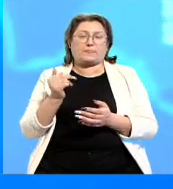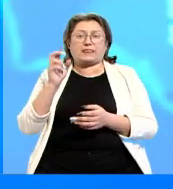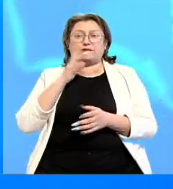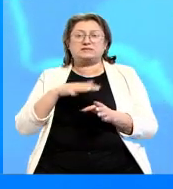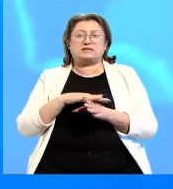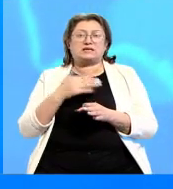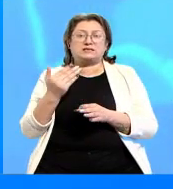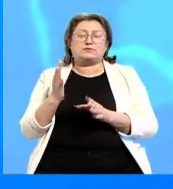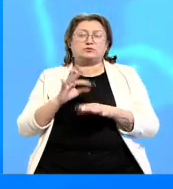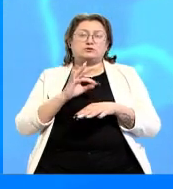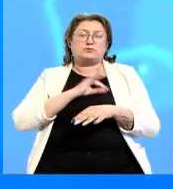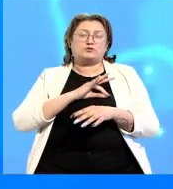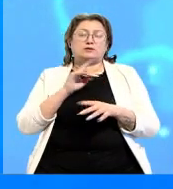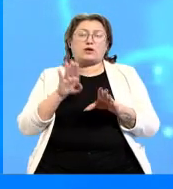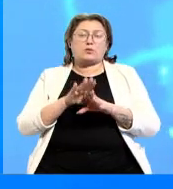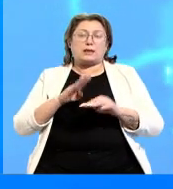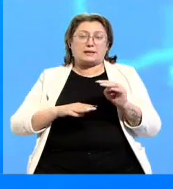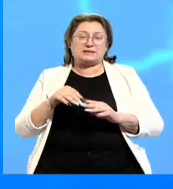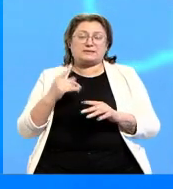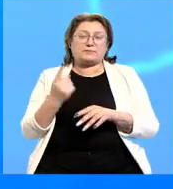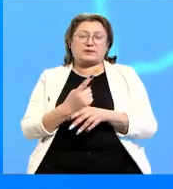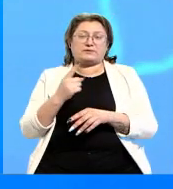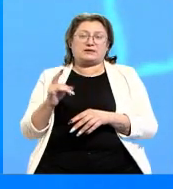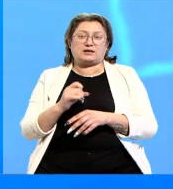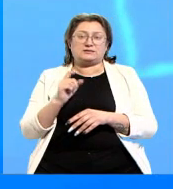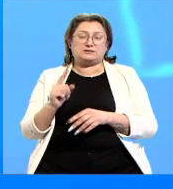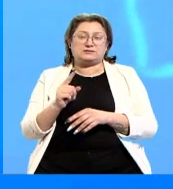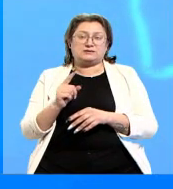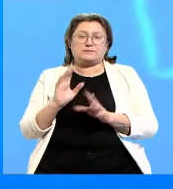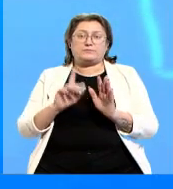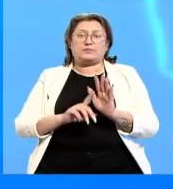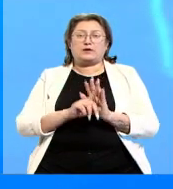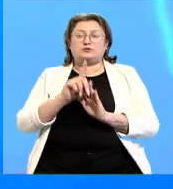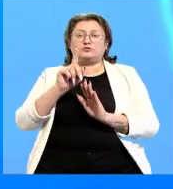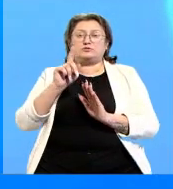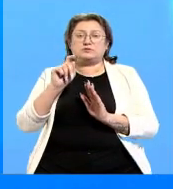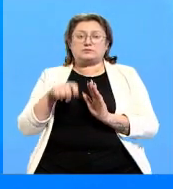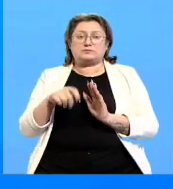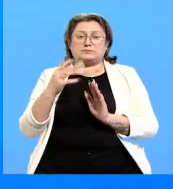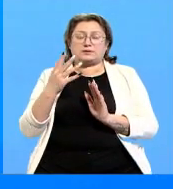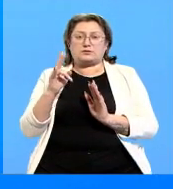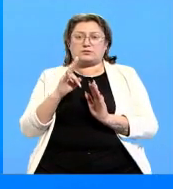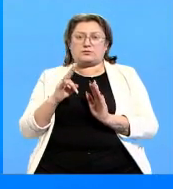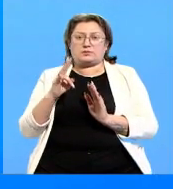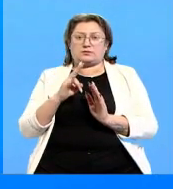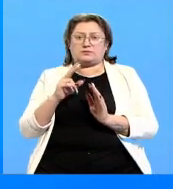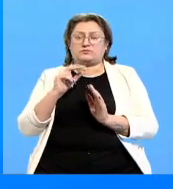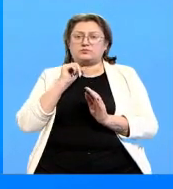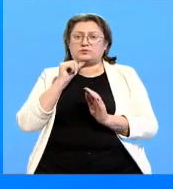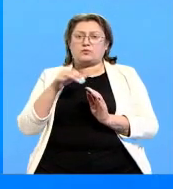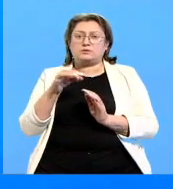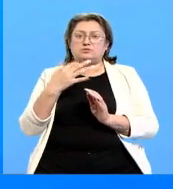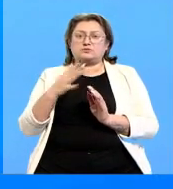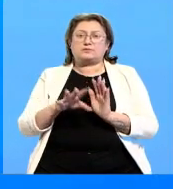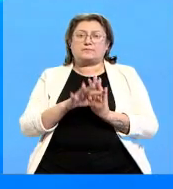Науқан 5 қарашада өтеді. Қостанай облысында әкім сайлауы ұйымдастырылатын 4 аудан мен Рудный қаласы анықталған. Онда